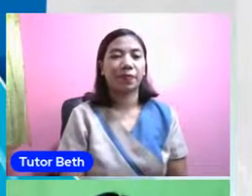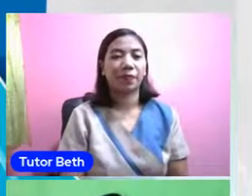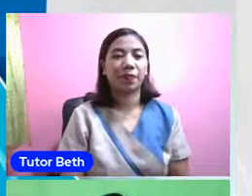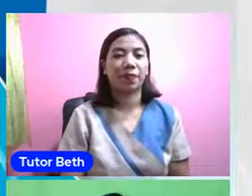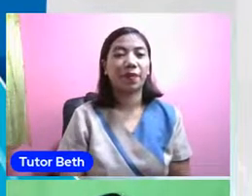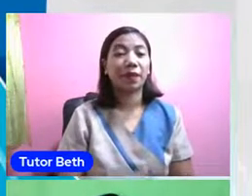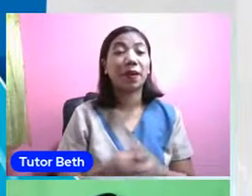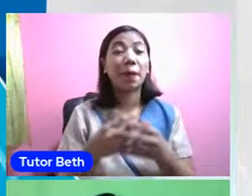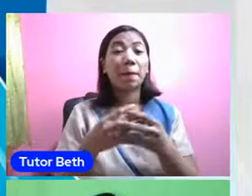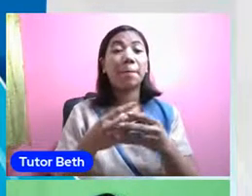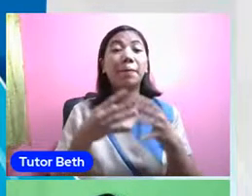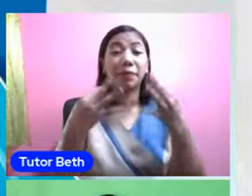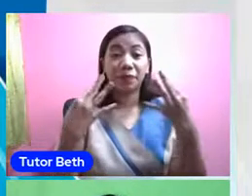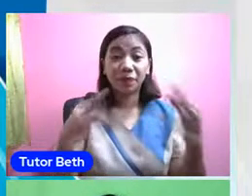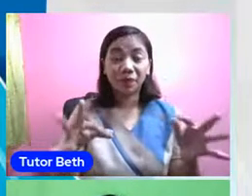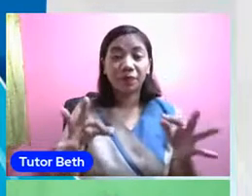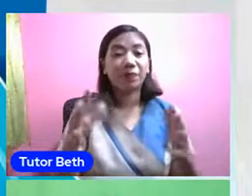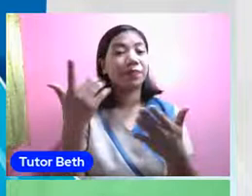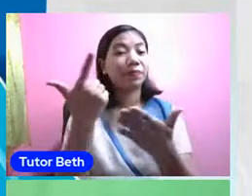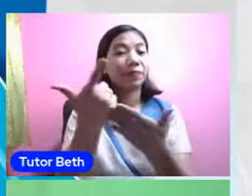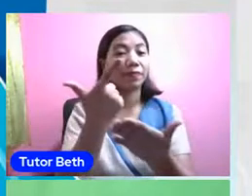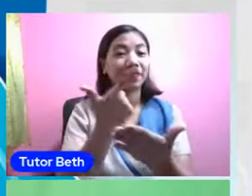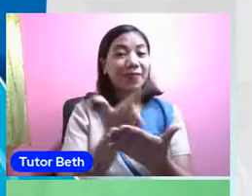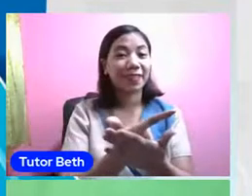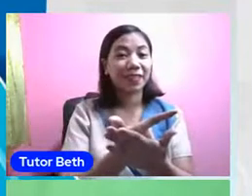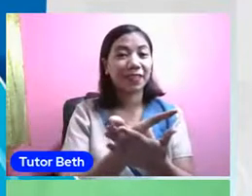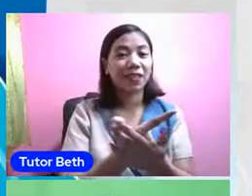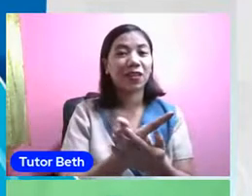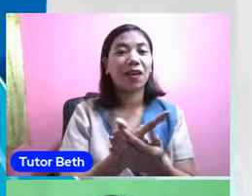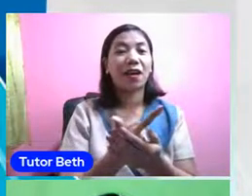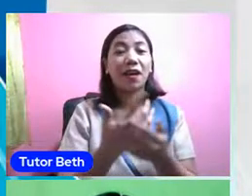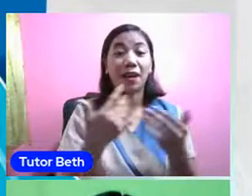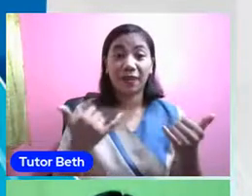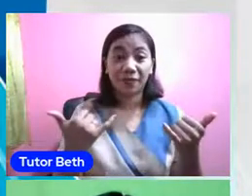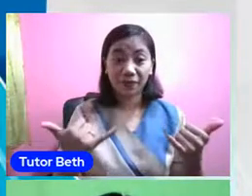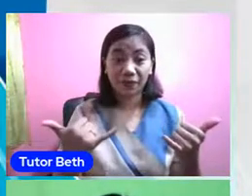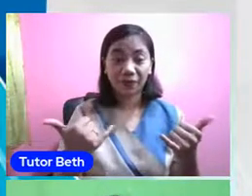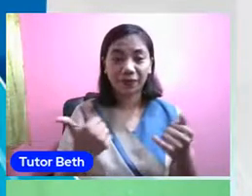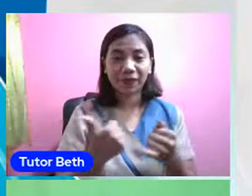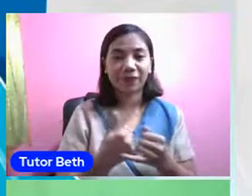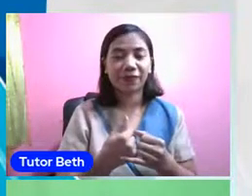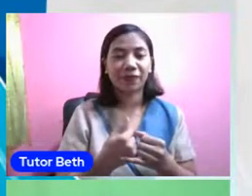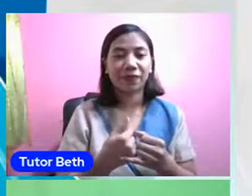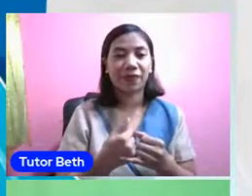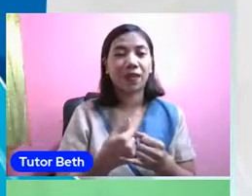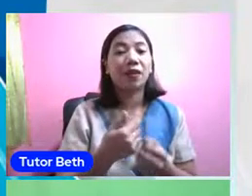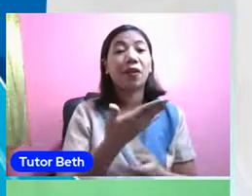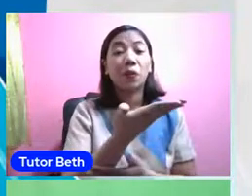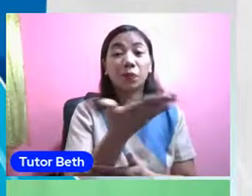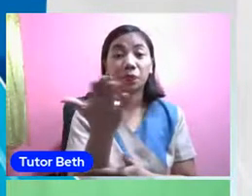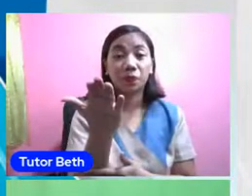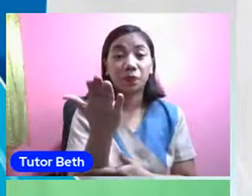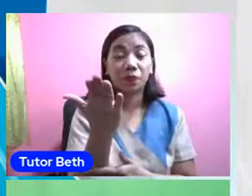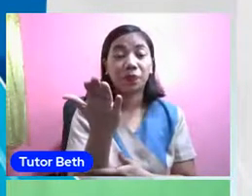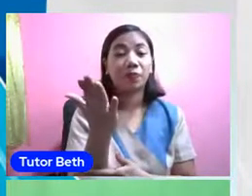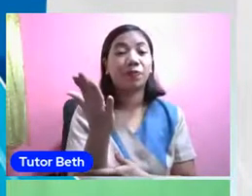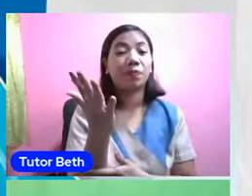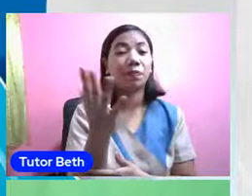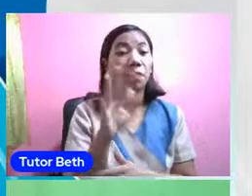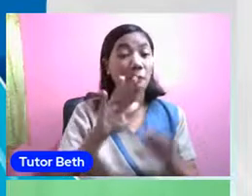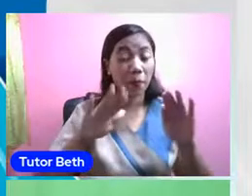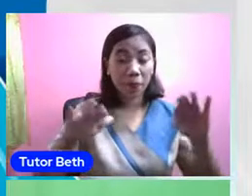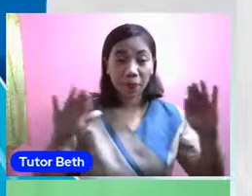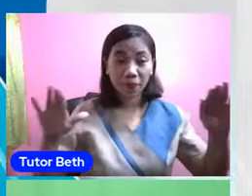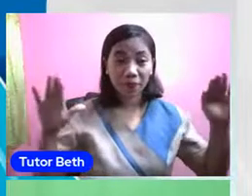Okay. Pagkatapos ng aralin natin ito, ngayong araw, pagkatapos ng aralin natin ngayon, kayo bilang mga bata o